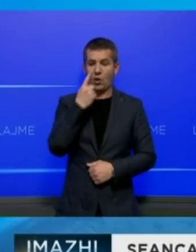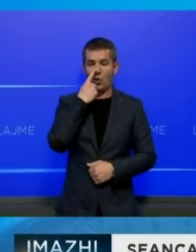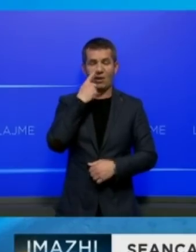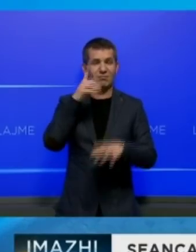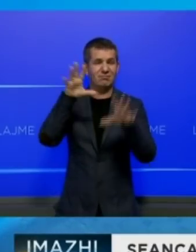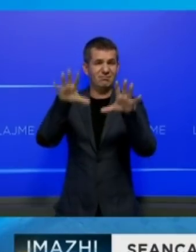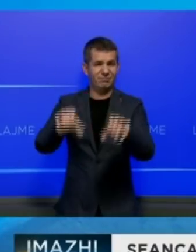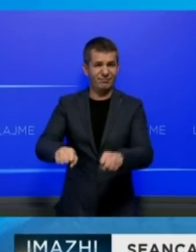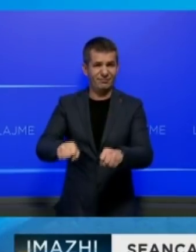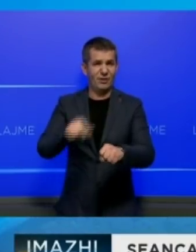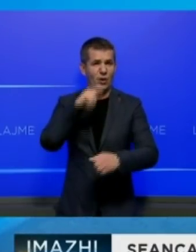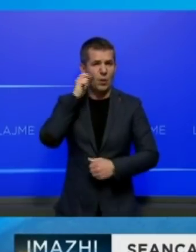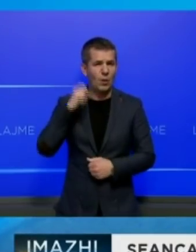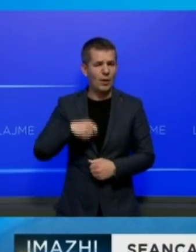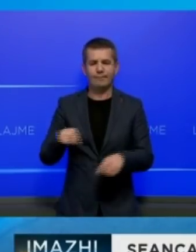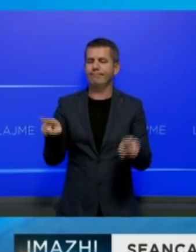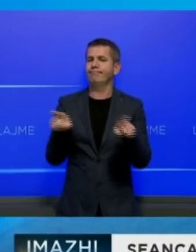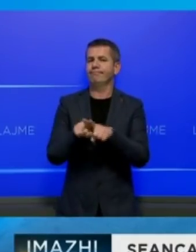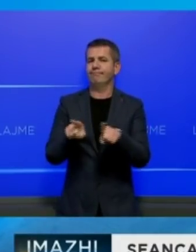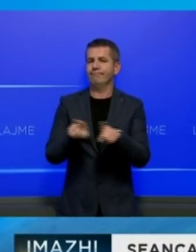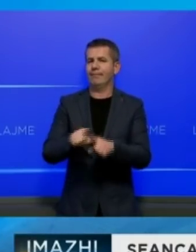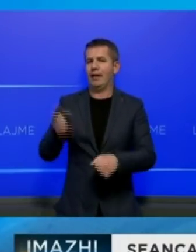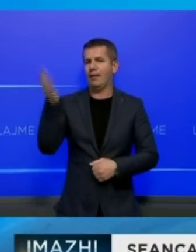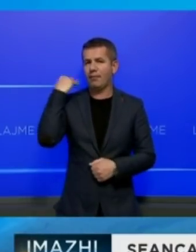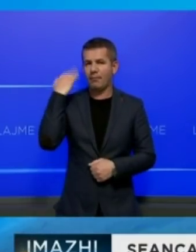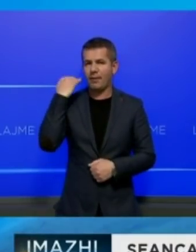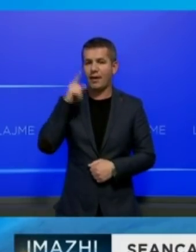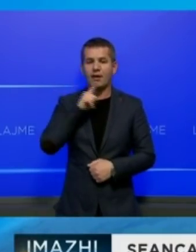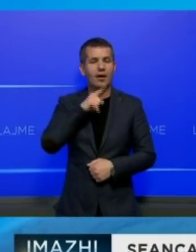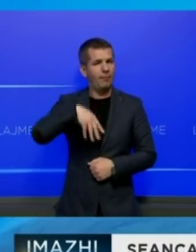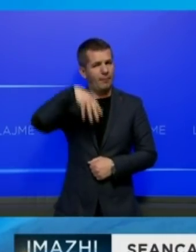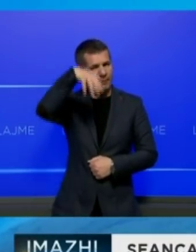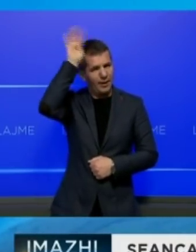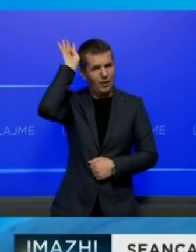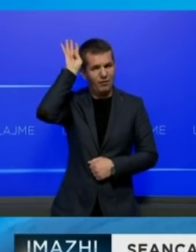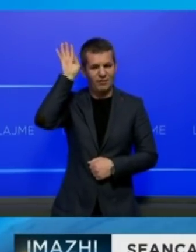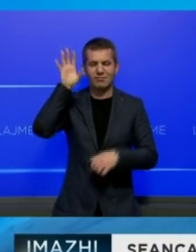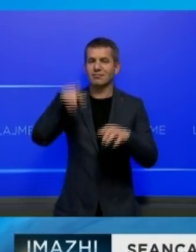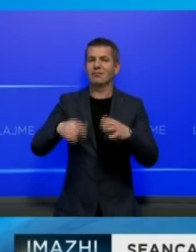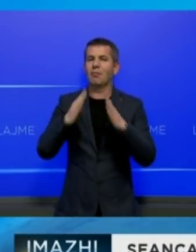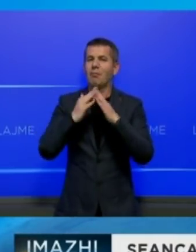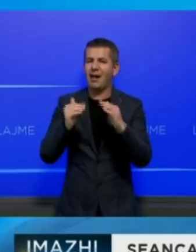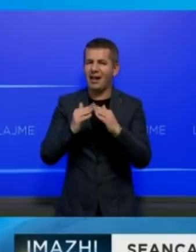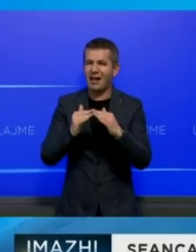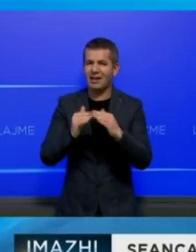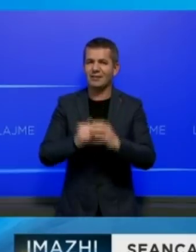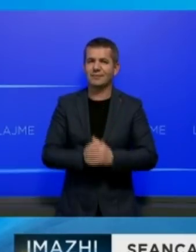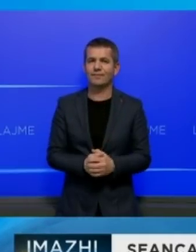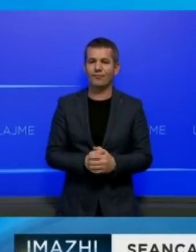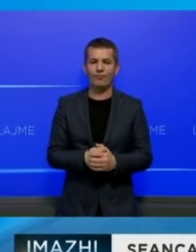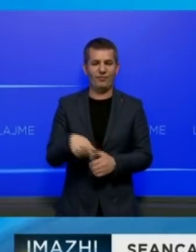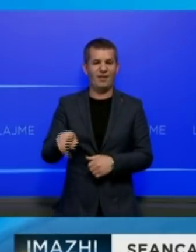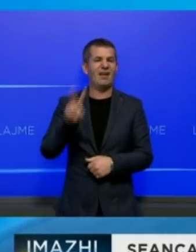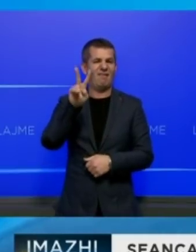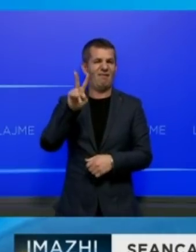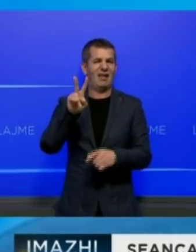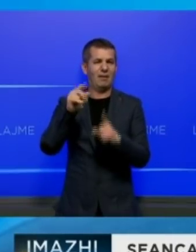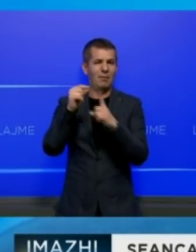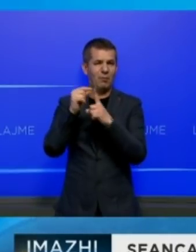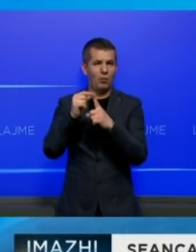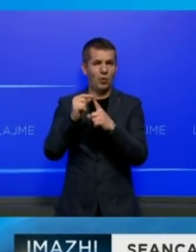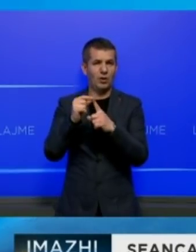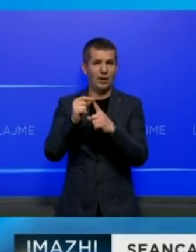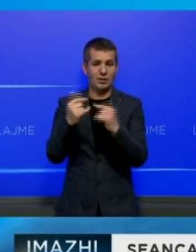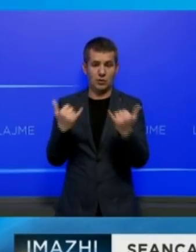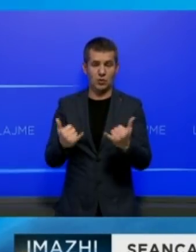të njëjtën frymë, sikur skenari i gjenocidit të Slobodan Miloševićit në Ballkan. Vladimir Putin sot, sikur